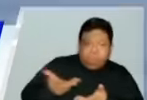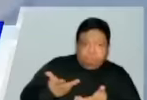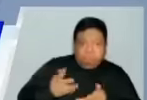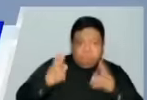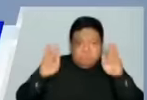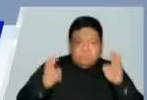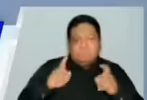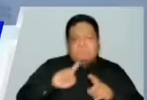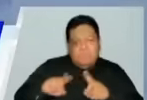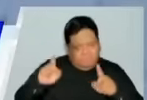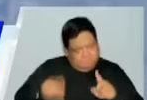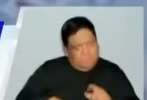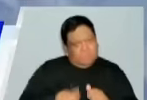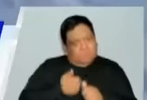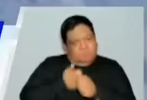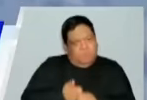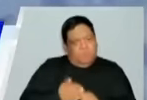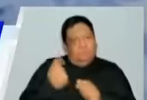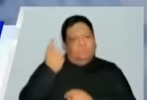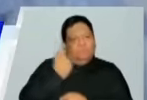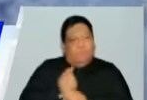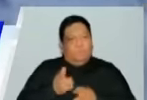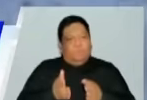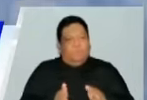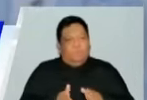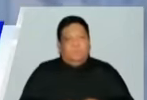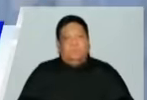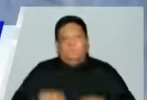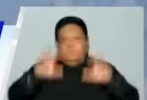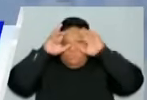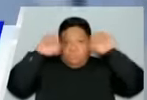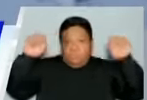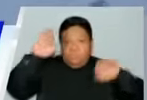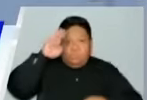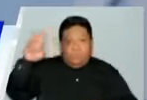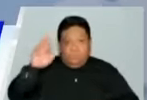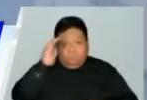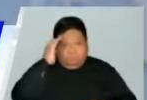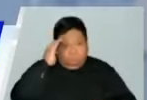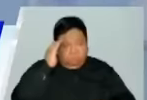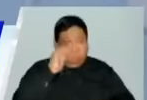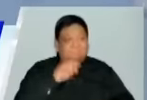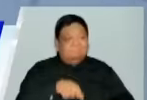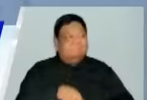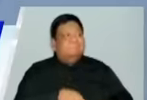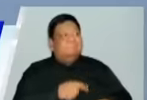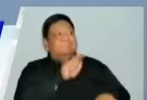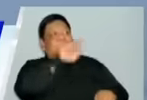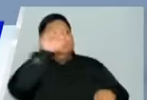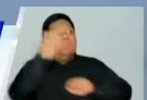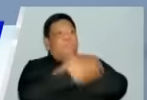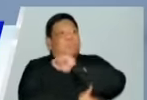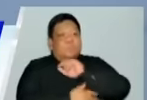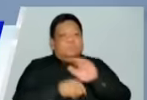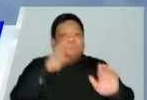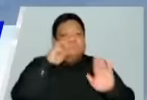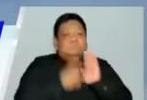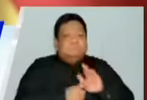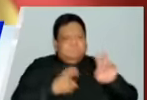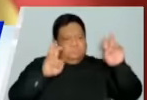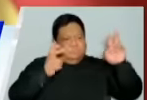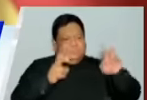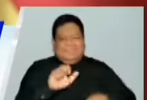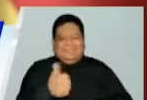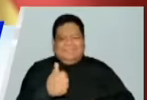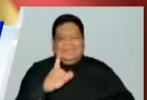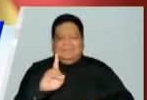konteksto. Paalala ng Pangulo, walang kumikilala sa 10-dash line ng China na basihan nila sa pag-angkin sa malaking bahagi ng South China Sea. We have